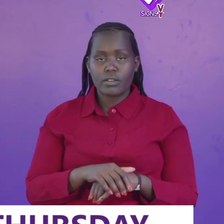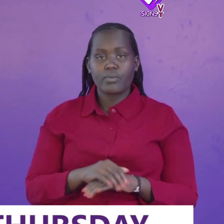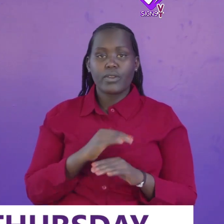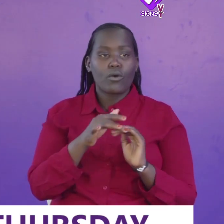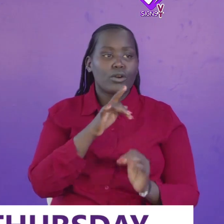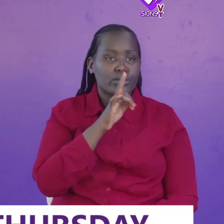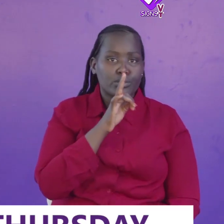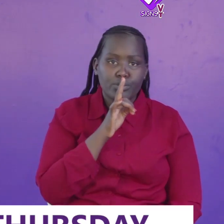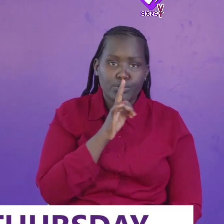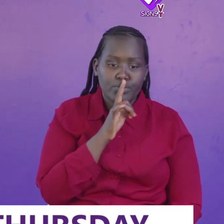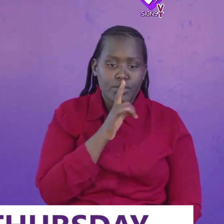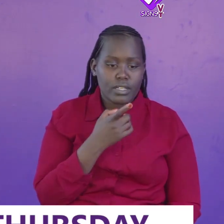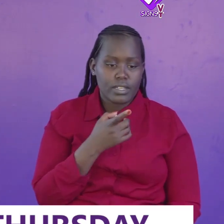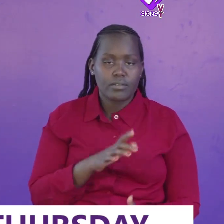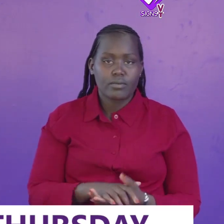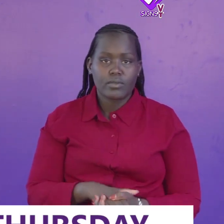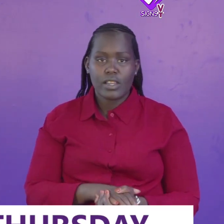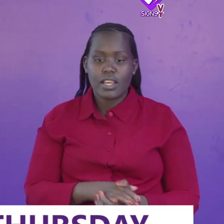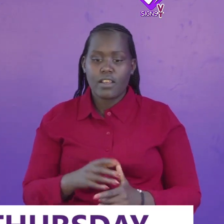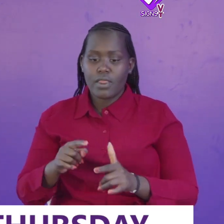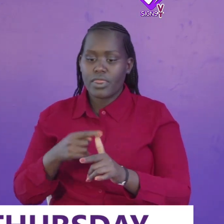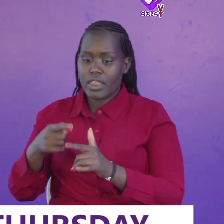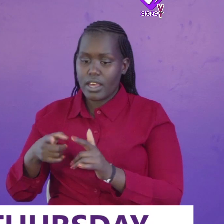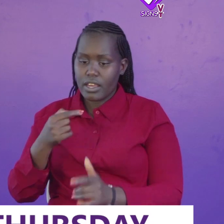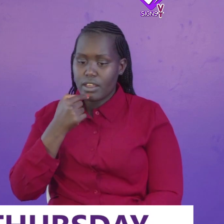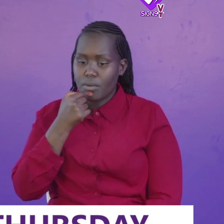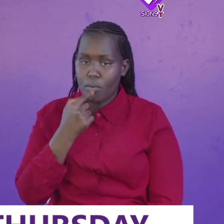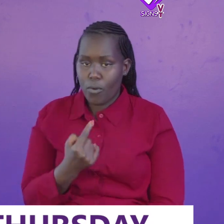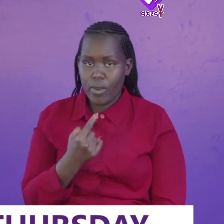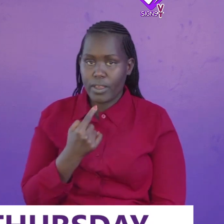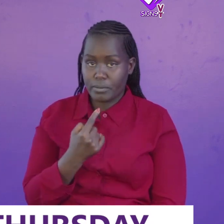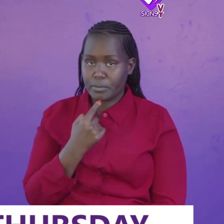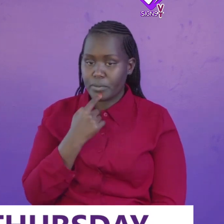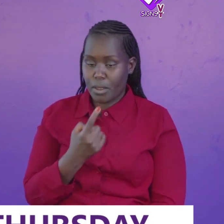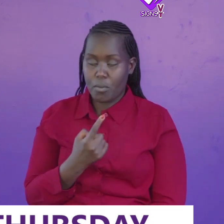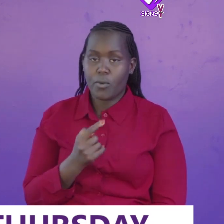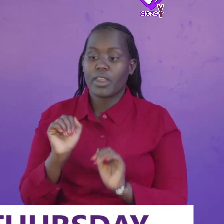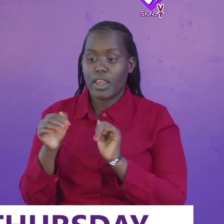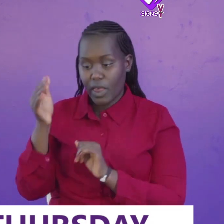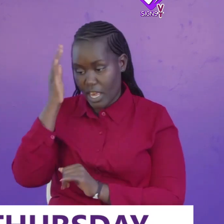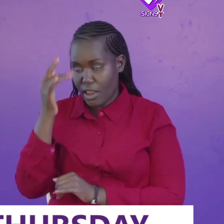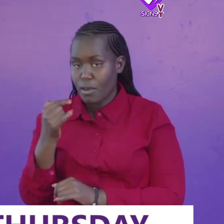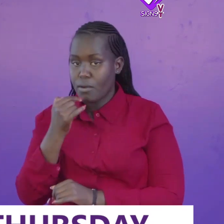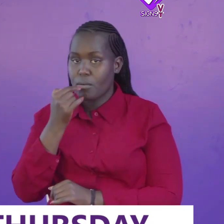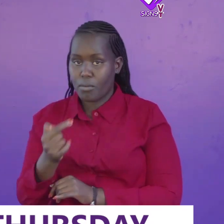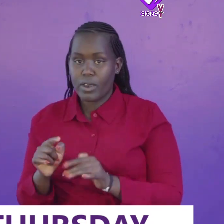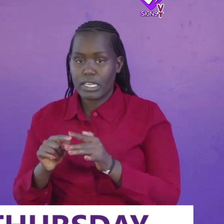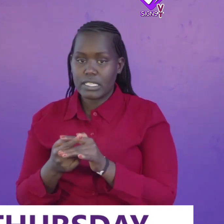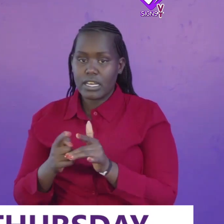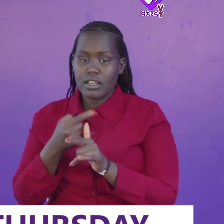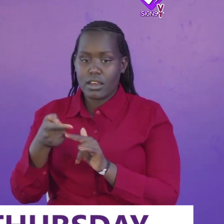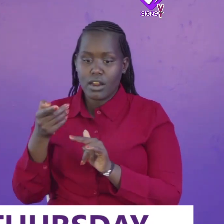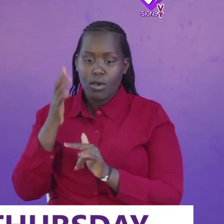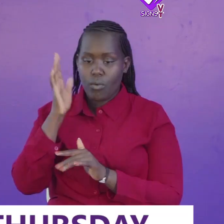Nyamaza tusikie news. Alafu zilikuwa zinaanza na nizi za Moi. Yaani ulikuwa tunajua ni Moi. Kuisha. Moi ndo anaanza na ndo atafunga. Kila